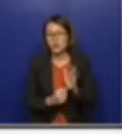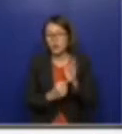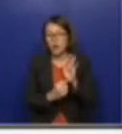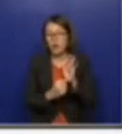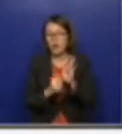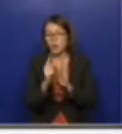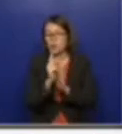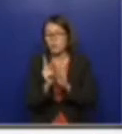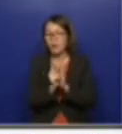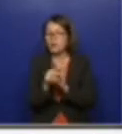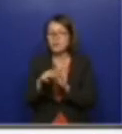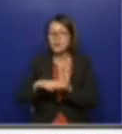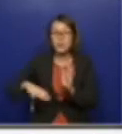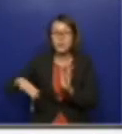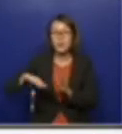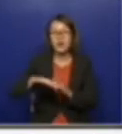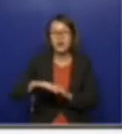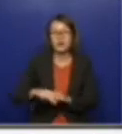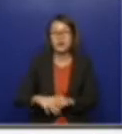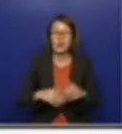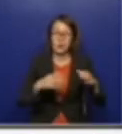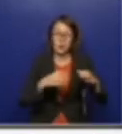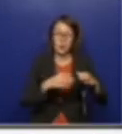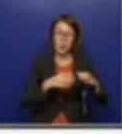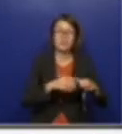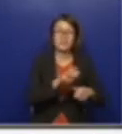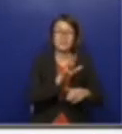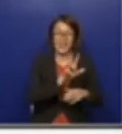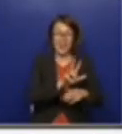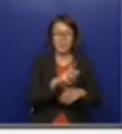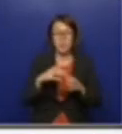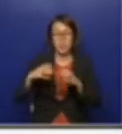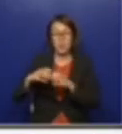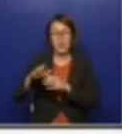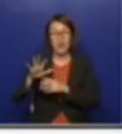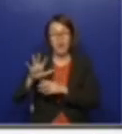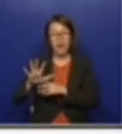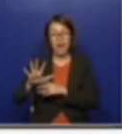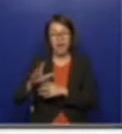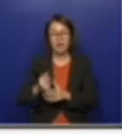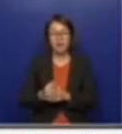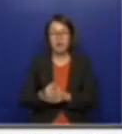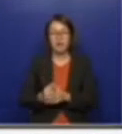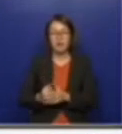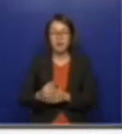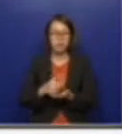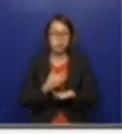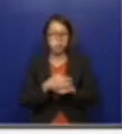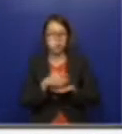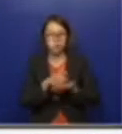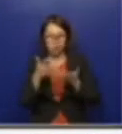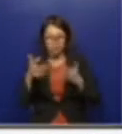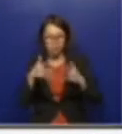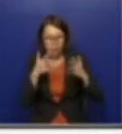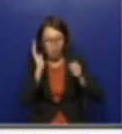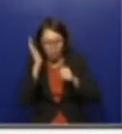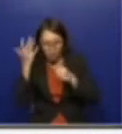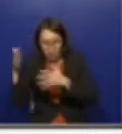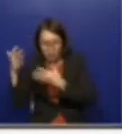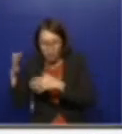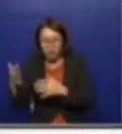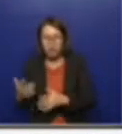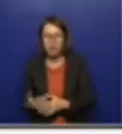ทั่วไปตามหมวด3และหมวด5สมาชิกพูดไปเยอะนะครับพูดไปเยอะมากหมวด3และหมวด5เท่